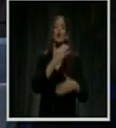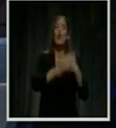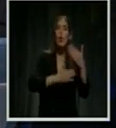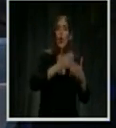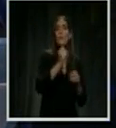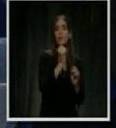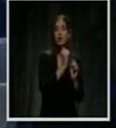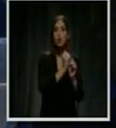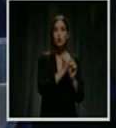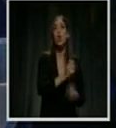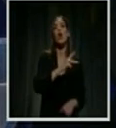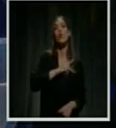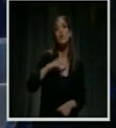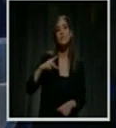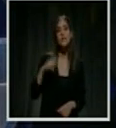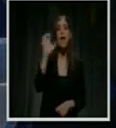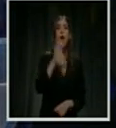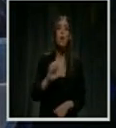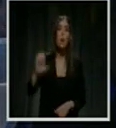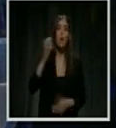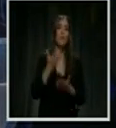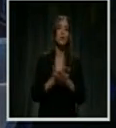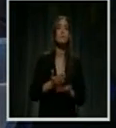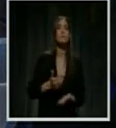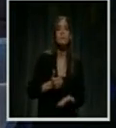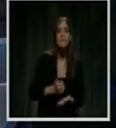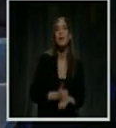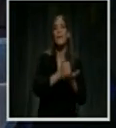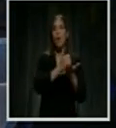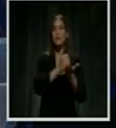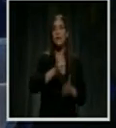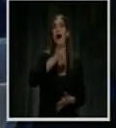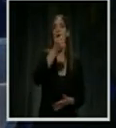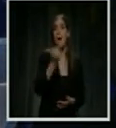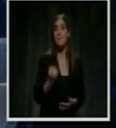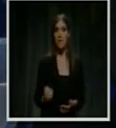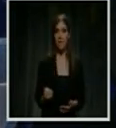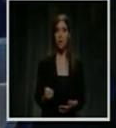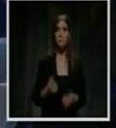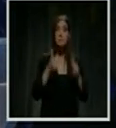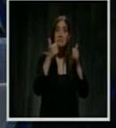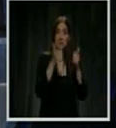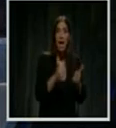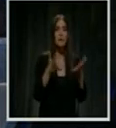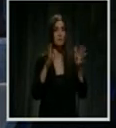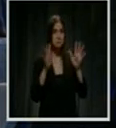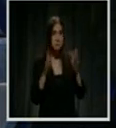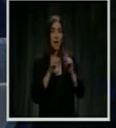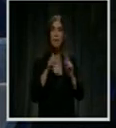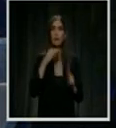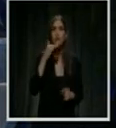Ewropew ħalli jkun hemm iktar military support. U għamel sew! Imma tiġix hawnhekk u tibqa'